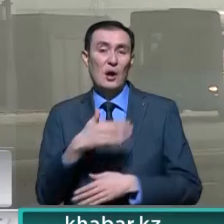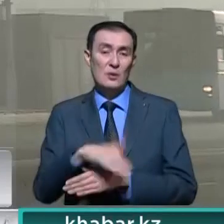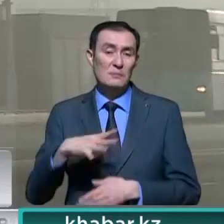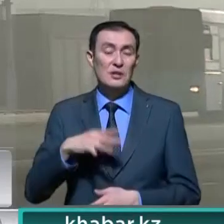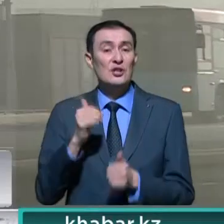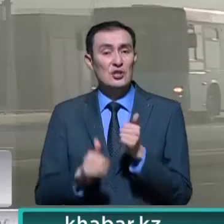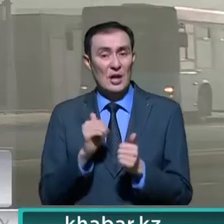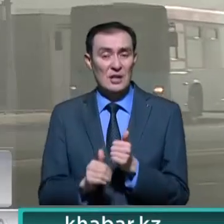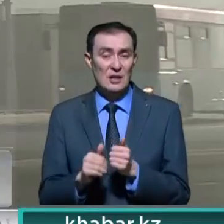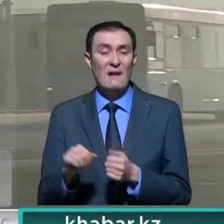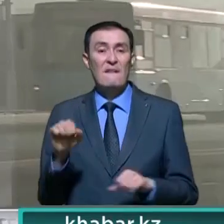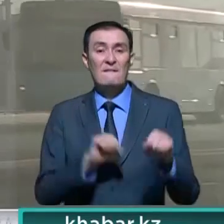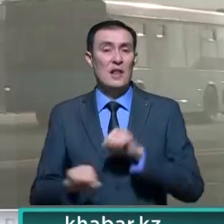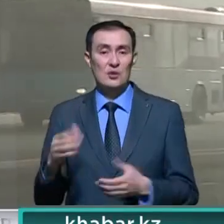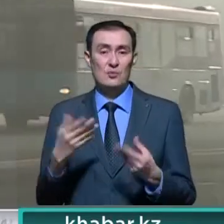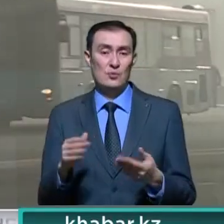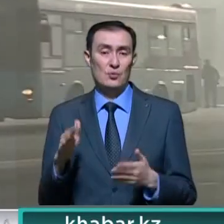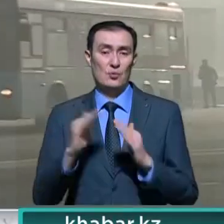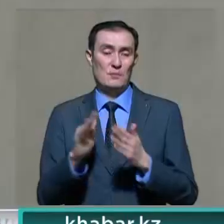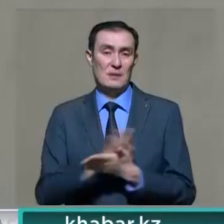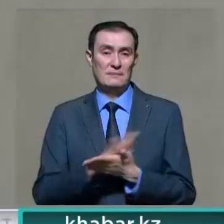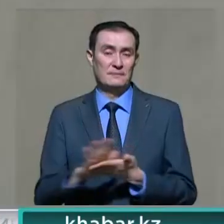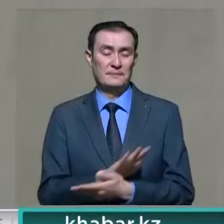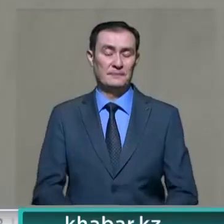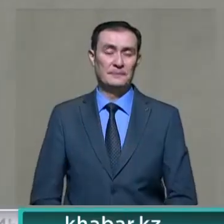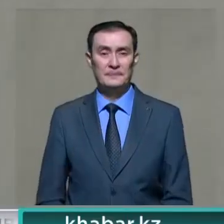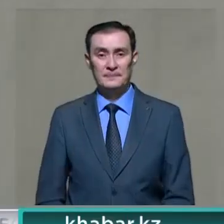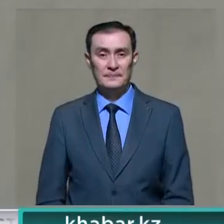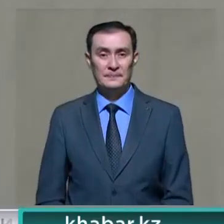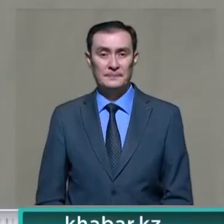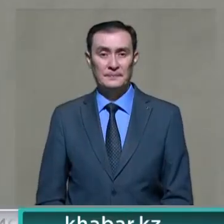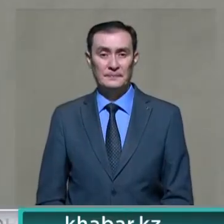и чаще проводить влажную уборку. Юлана Чаус, Айран Акабаев, Зарин Зулпыхар, Хабар, Караганда.